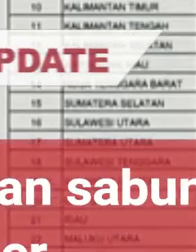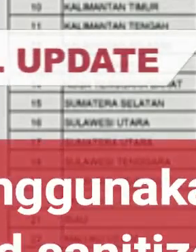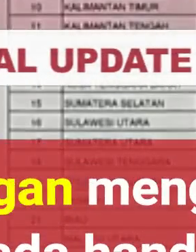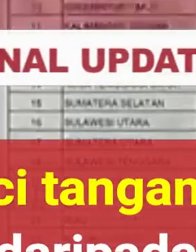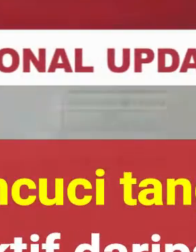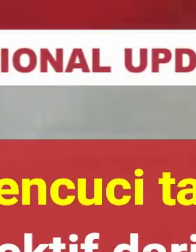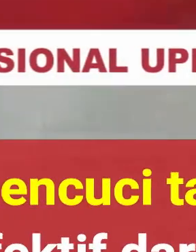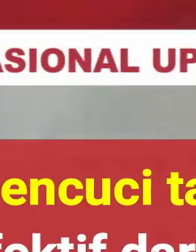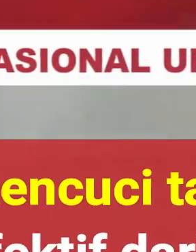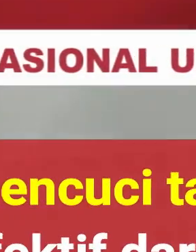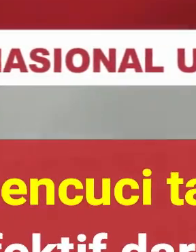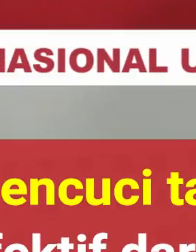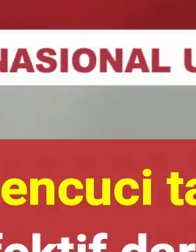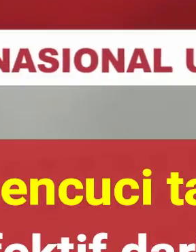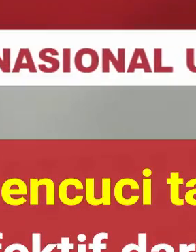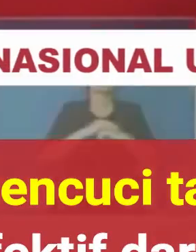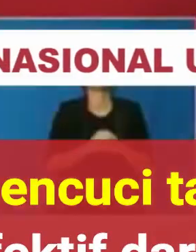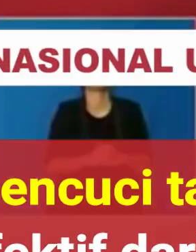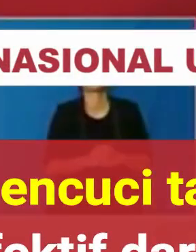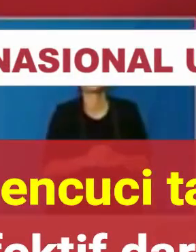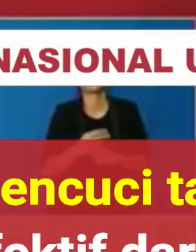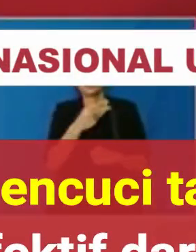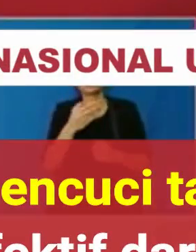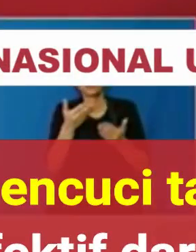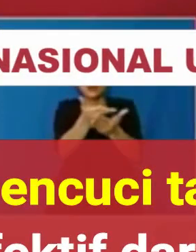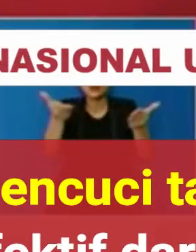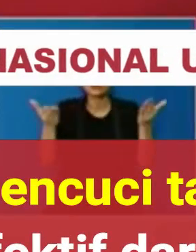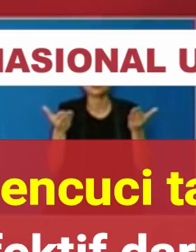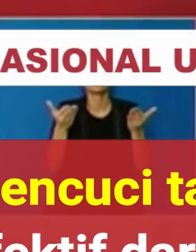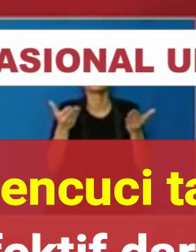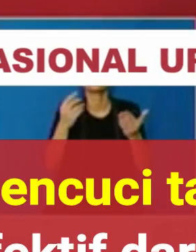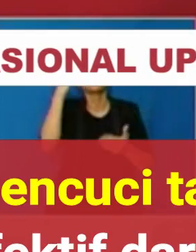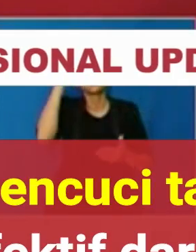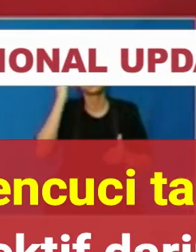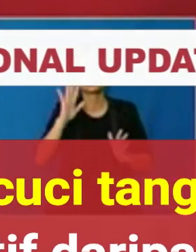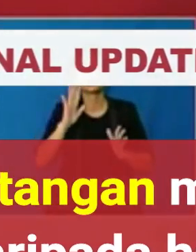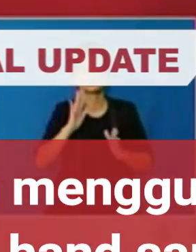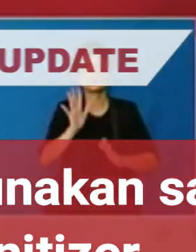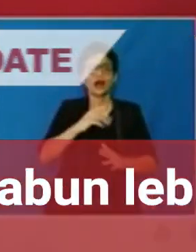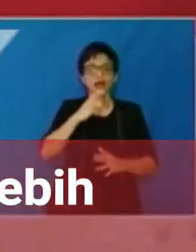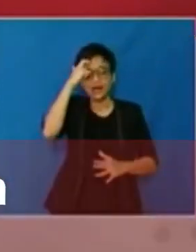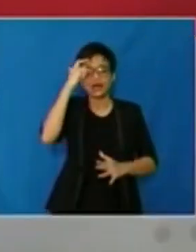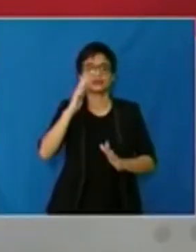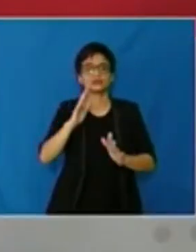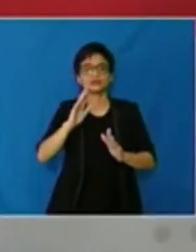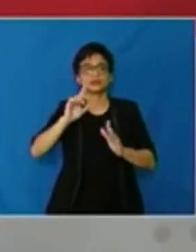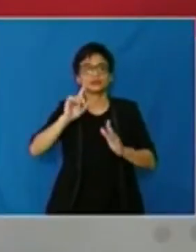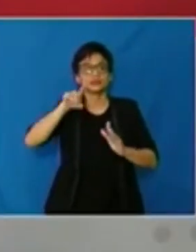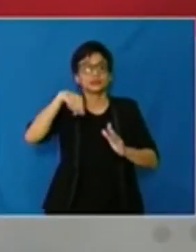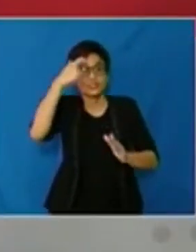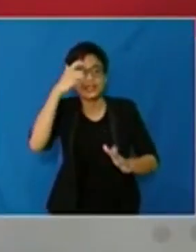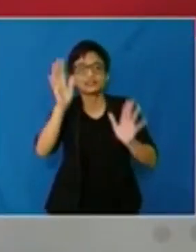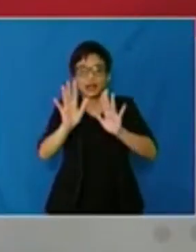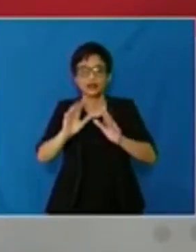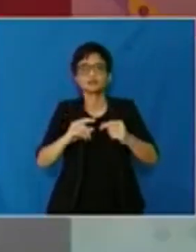penyakit ini Hai artinya berpikir Jangan sampai sakit Hai yang pertama